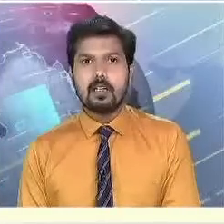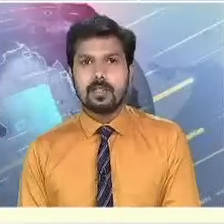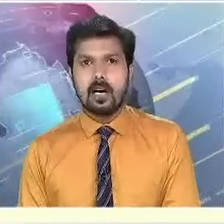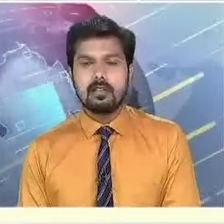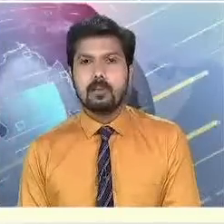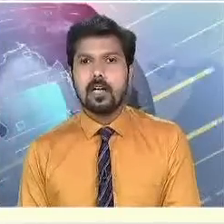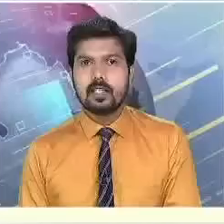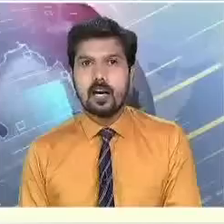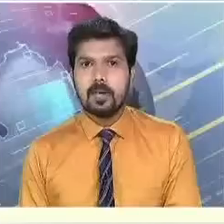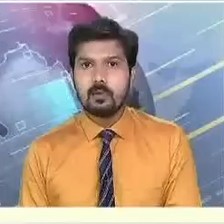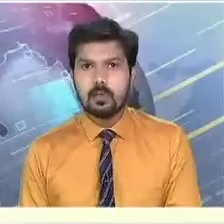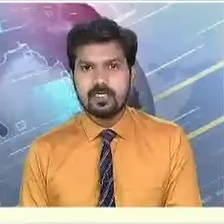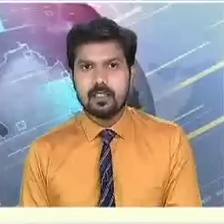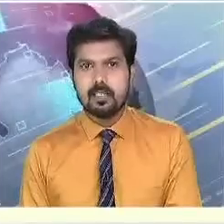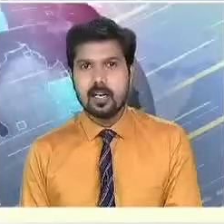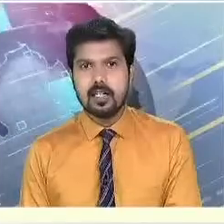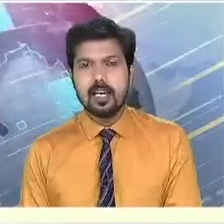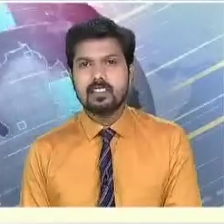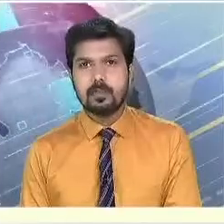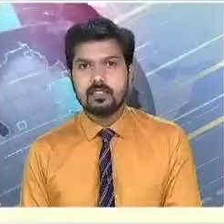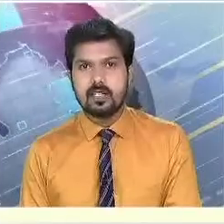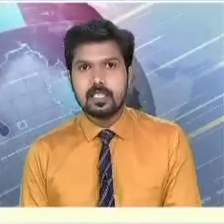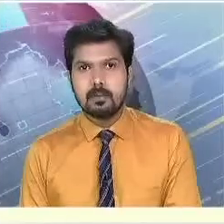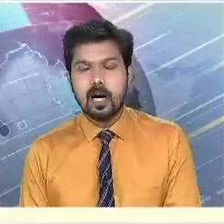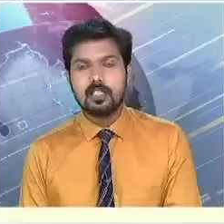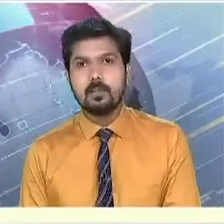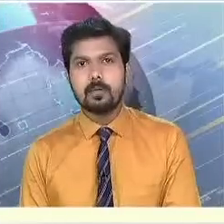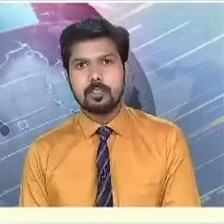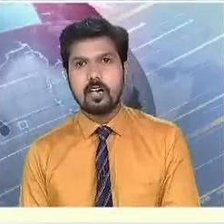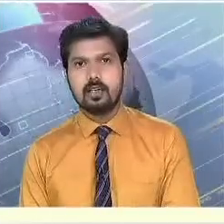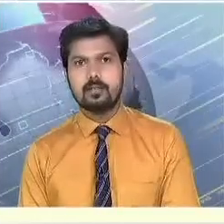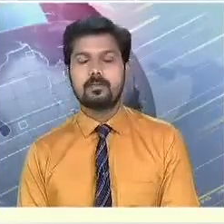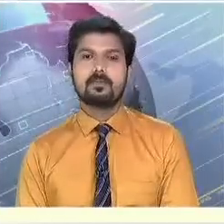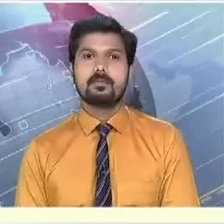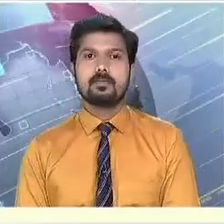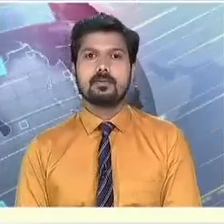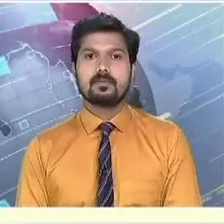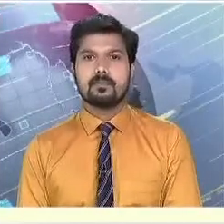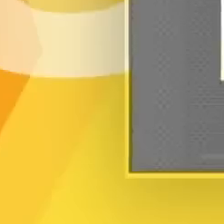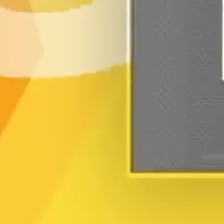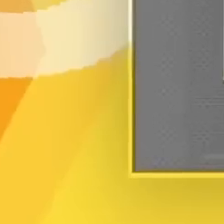சட்டத்திருத்தம் அமலுக்கு வந்தால் தமிழ்நாட்டில் அமலில் உள்ள விவசாயிகளுக்கான இலவச மின்சார திட்டம் பாதிக்கப்படும் என்றார்.